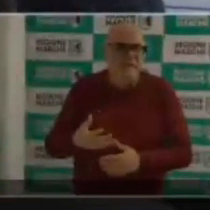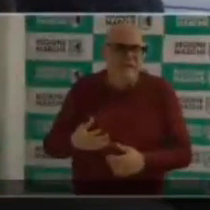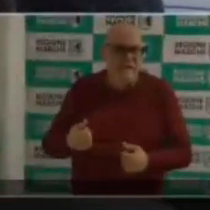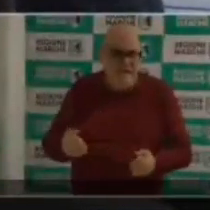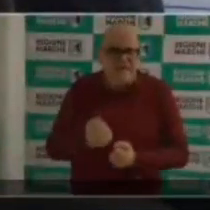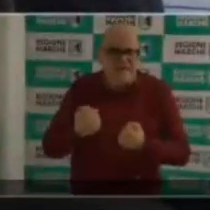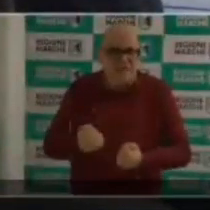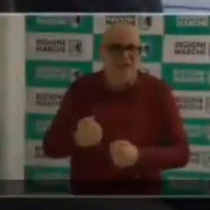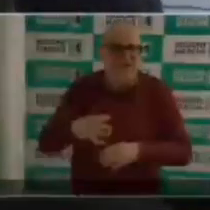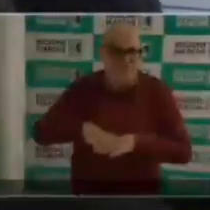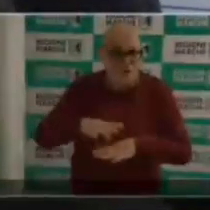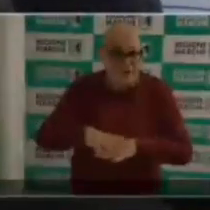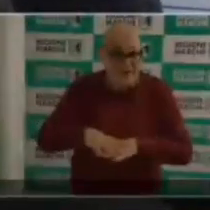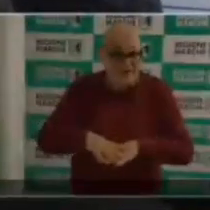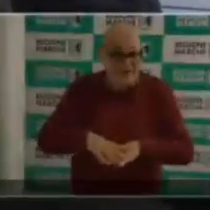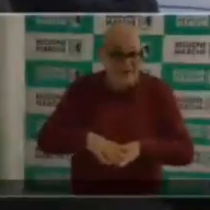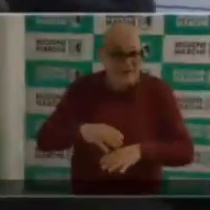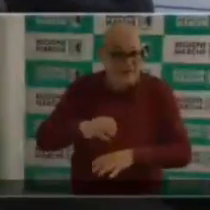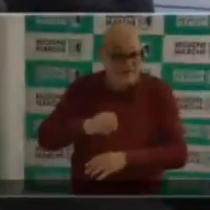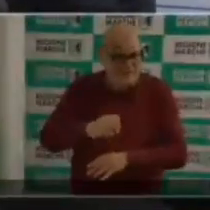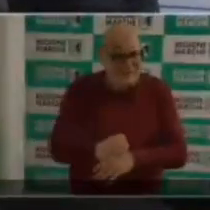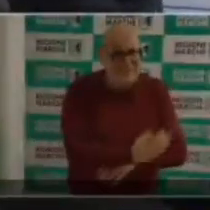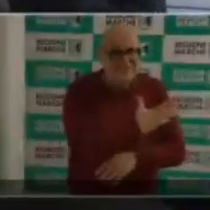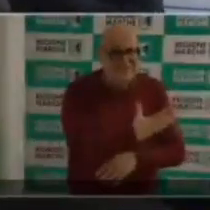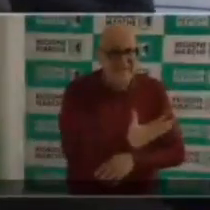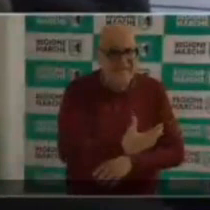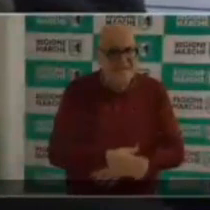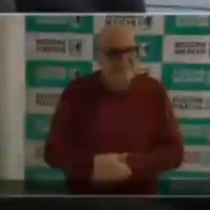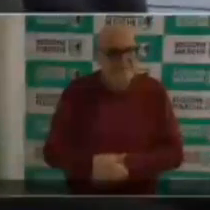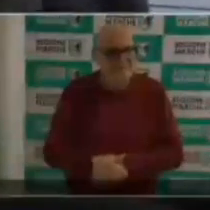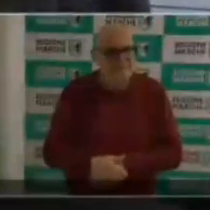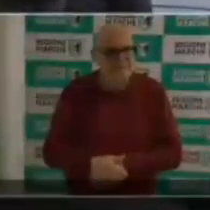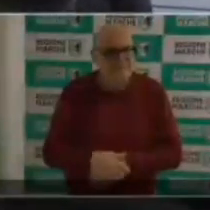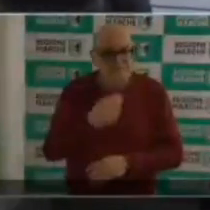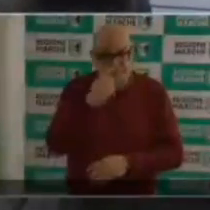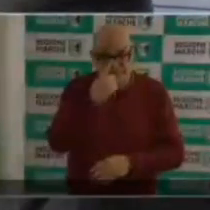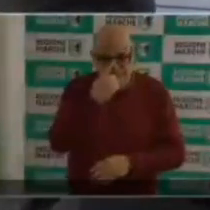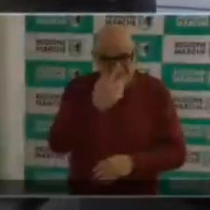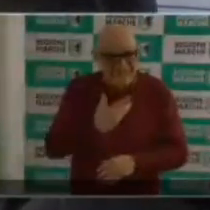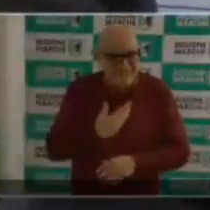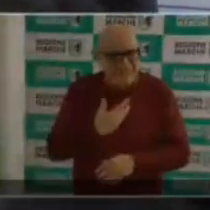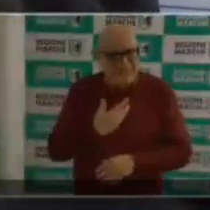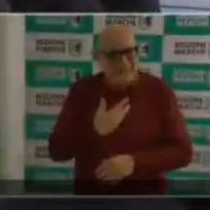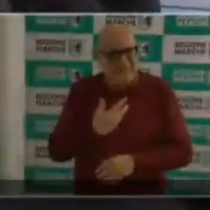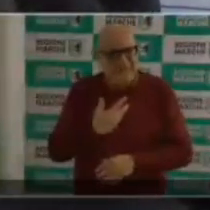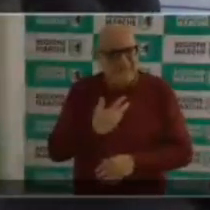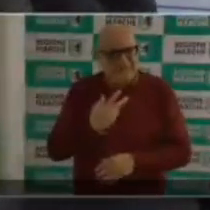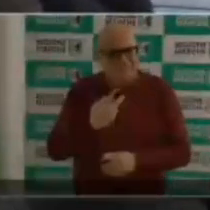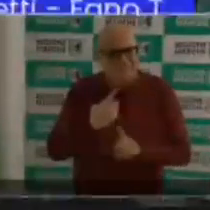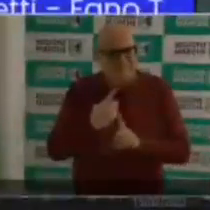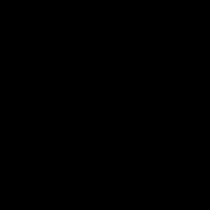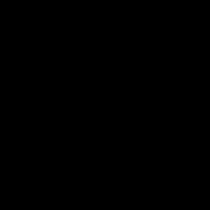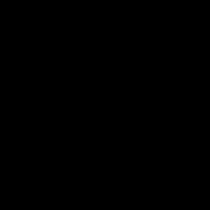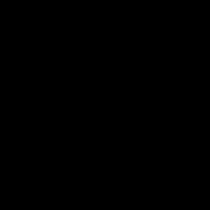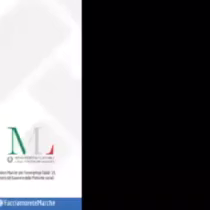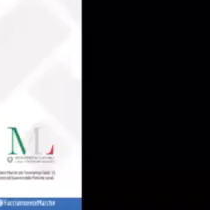con delle slide che andremo a proiettare, in modo tale che abbiamo un po' presente, seguiamo un filo